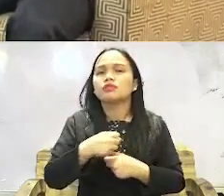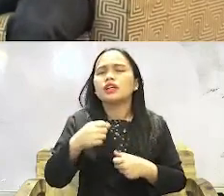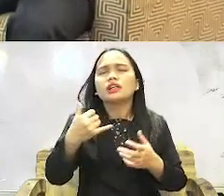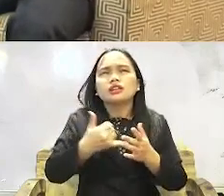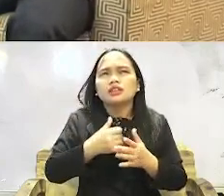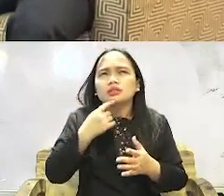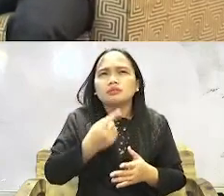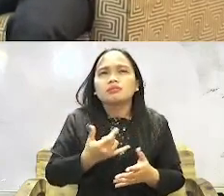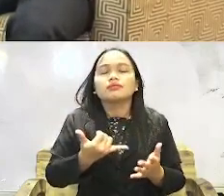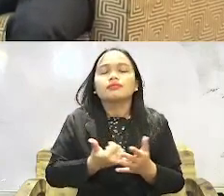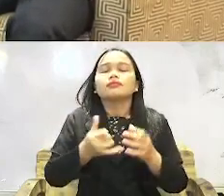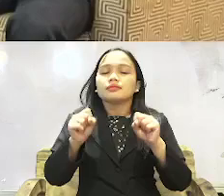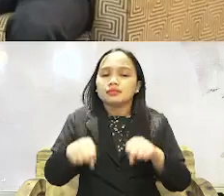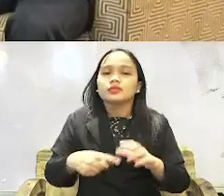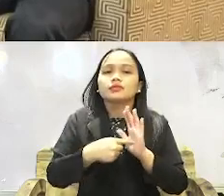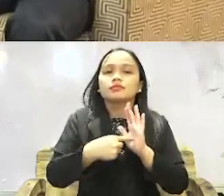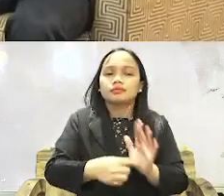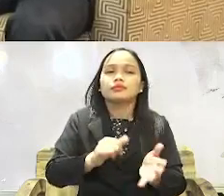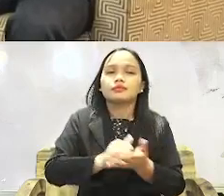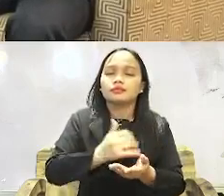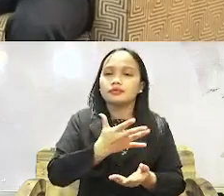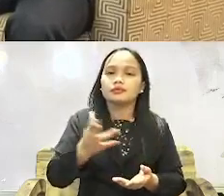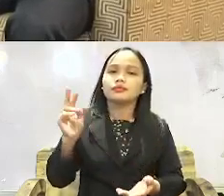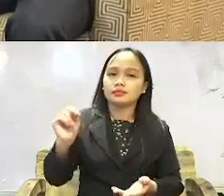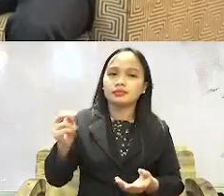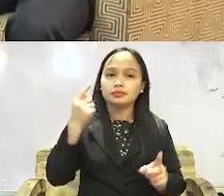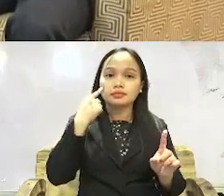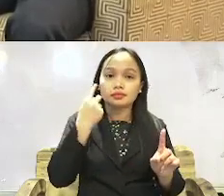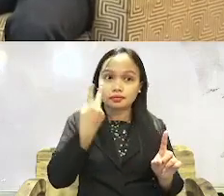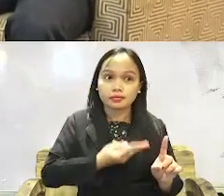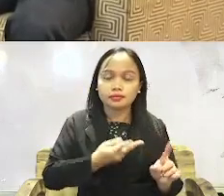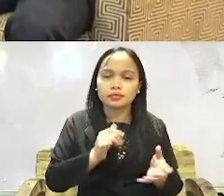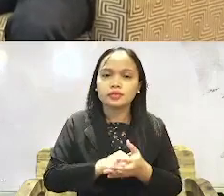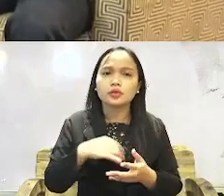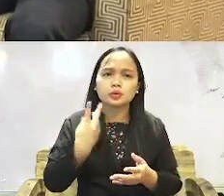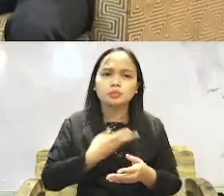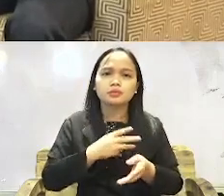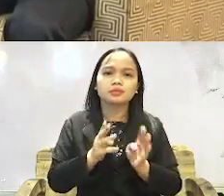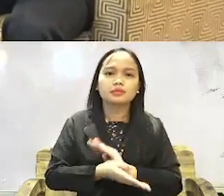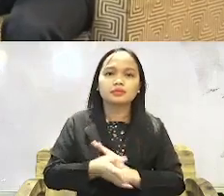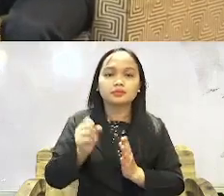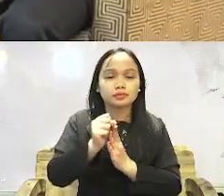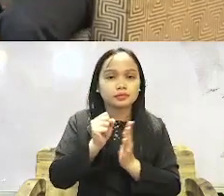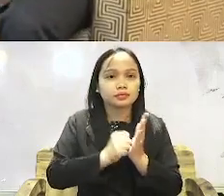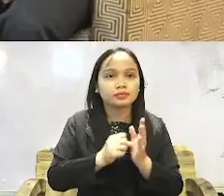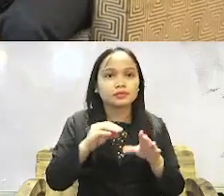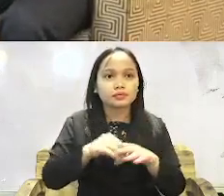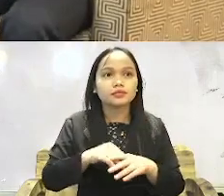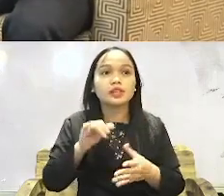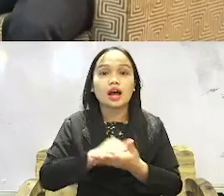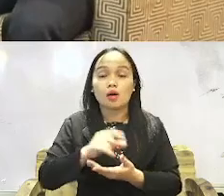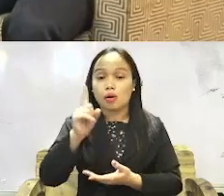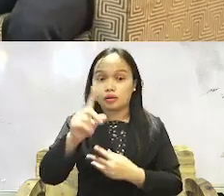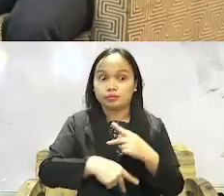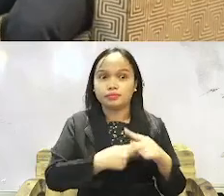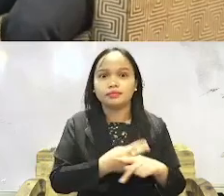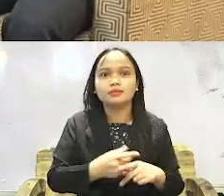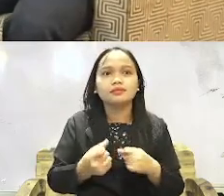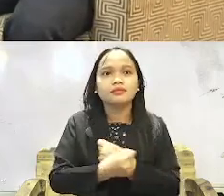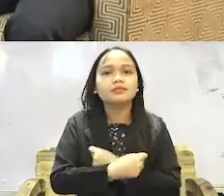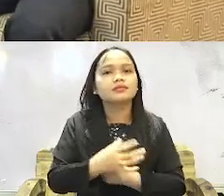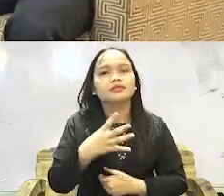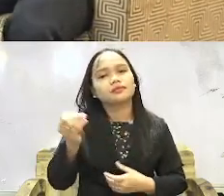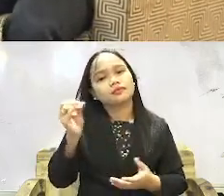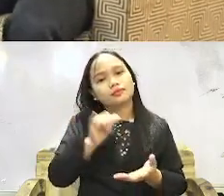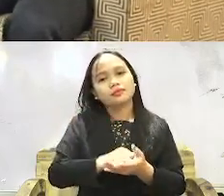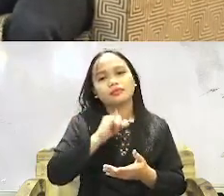Doon pinapakita na dapat mong malaman na maging subject ka ng isang klasing bagay. Ano 'yon? And that